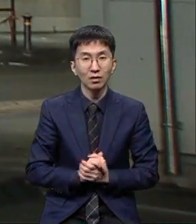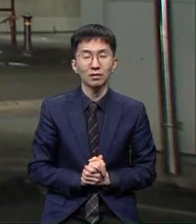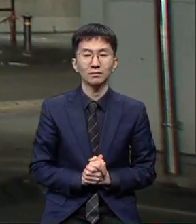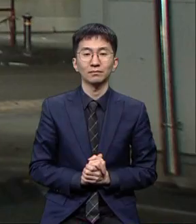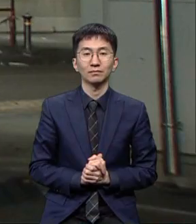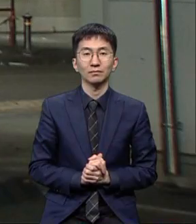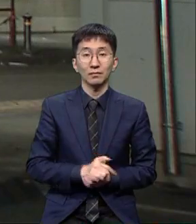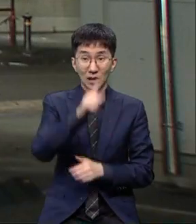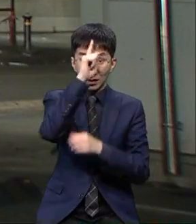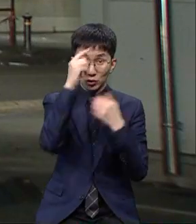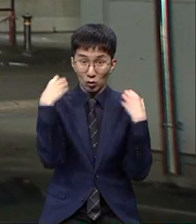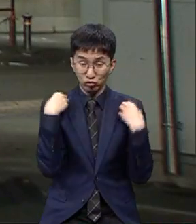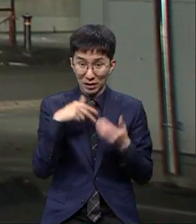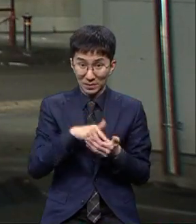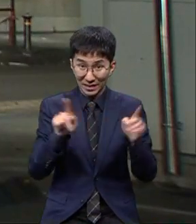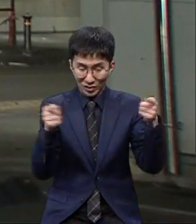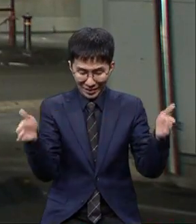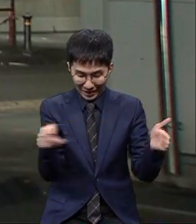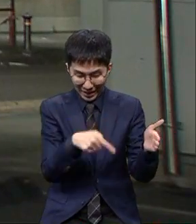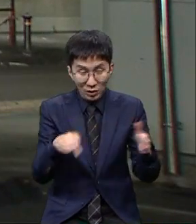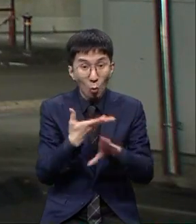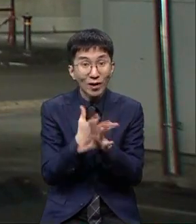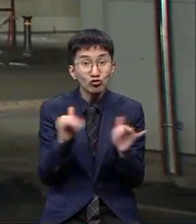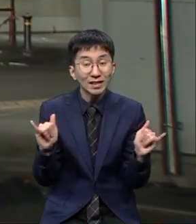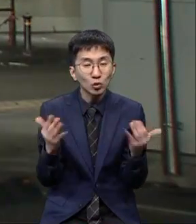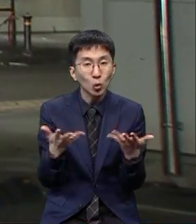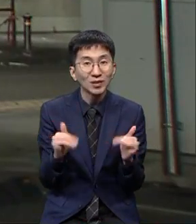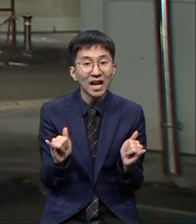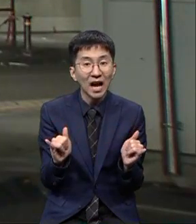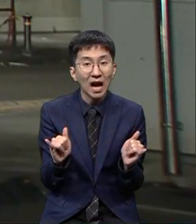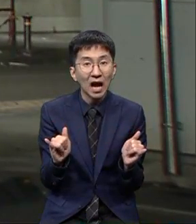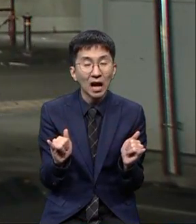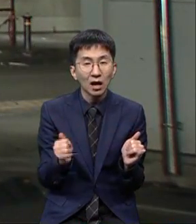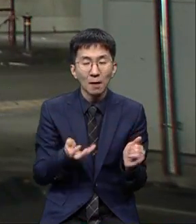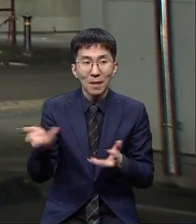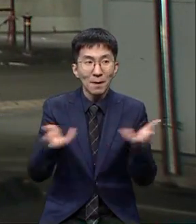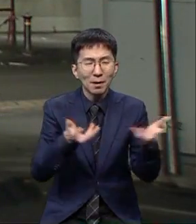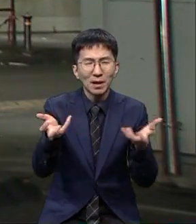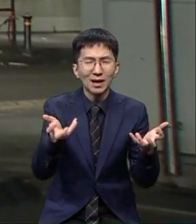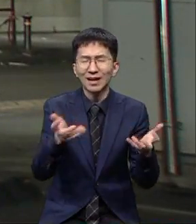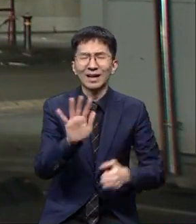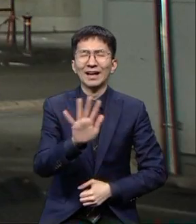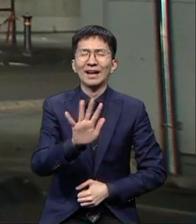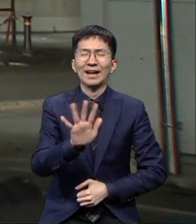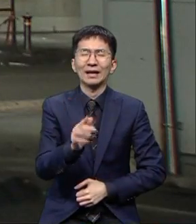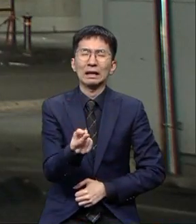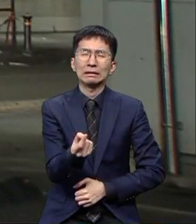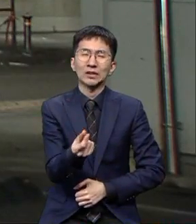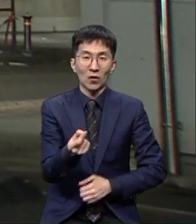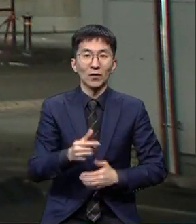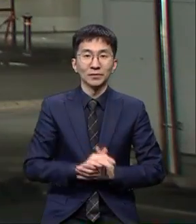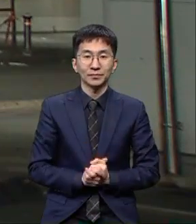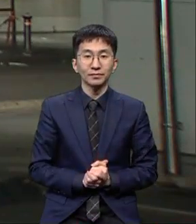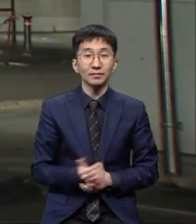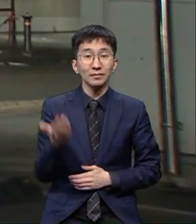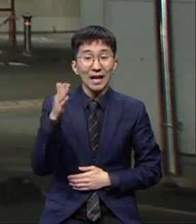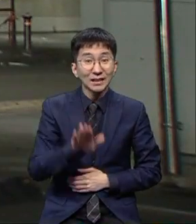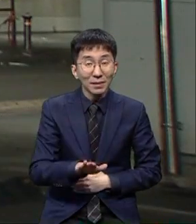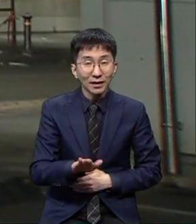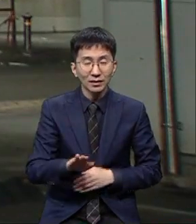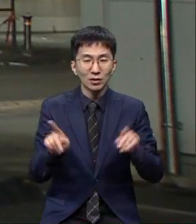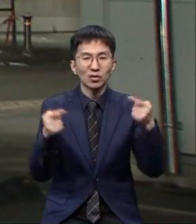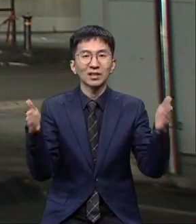네, 방역당국은 일단 설 연휴 기간 외국인 노동자들이 빈번하게 이동하진 않은 걸로 파악하고 있다고 밝혔습니다. 하지만 휴일을